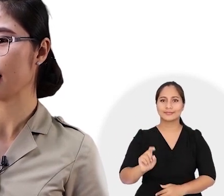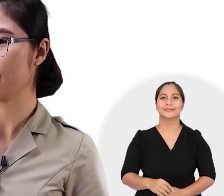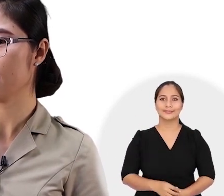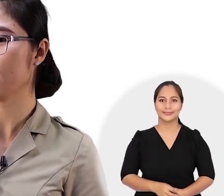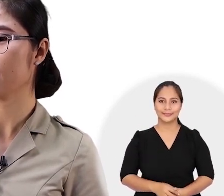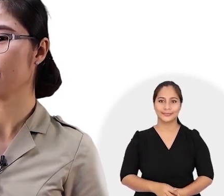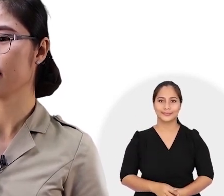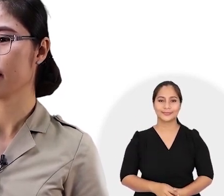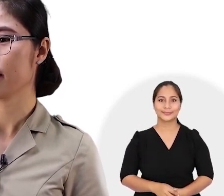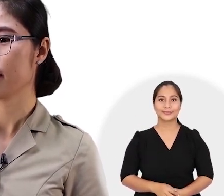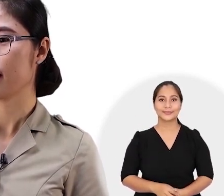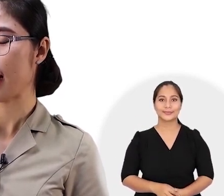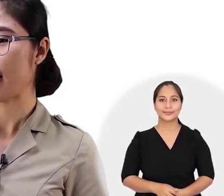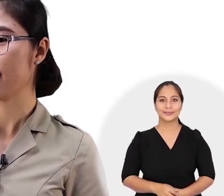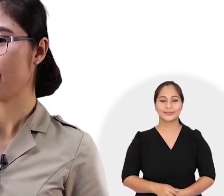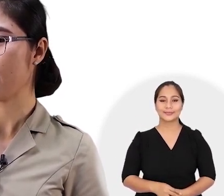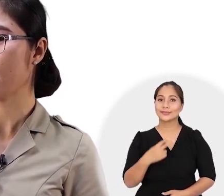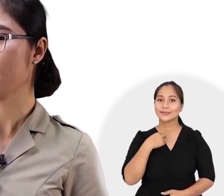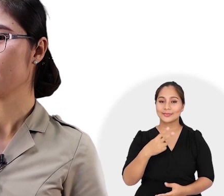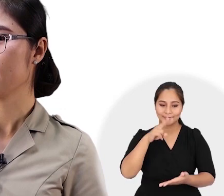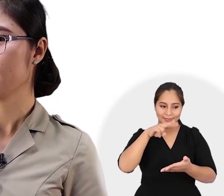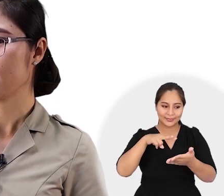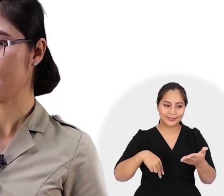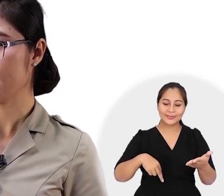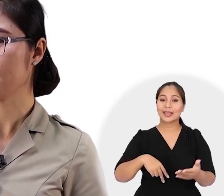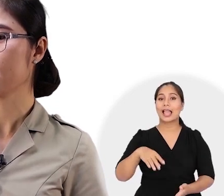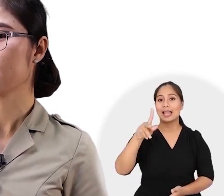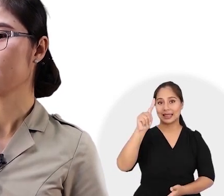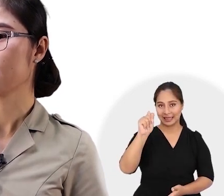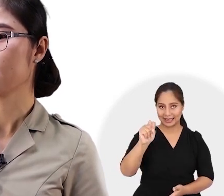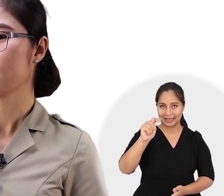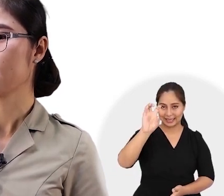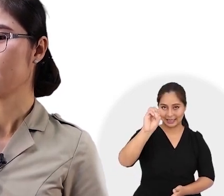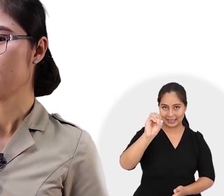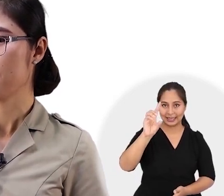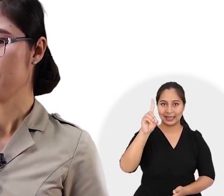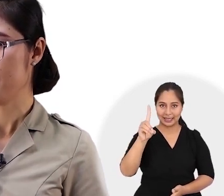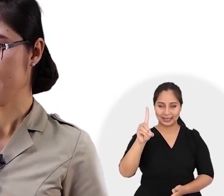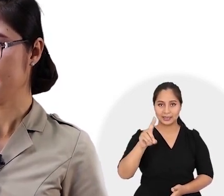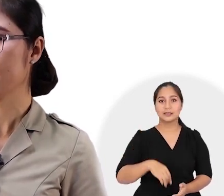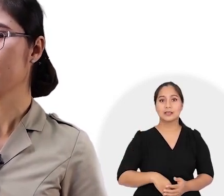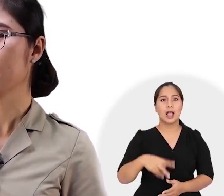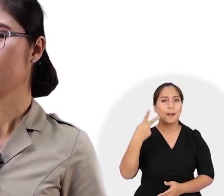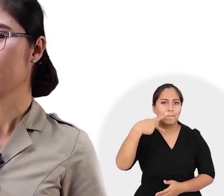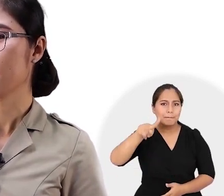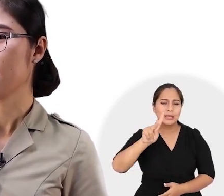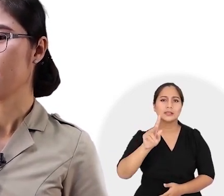เสียงดังนี้อ่านว่าติดพิ